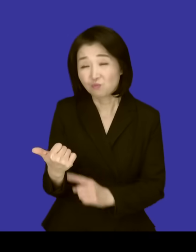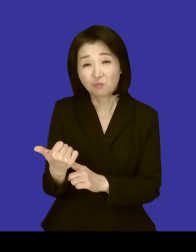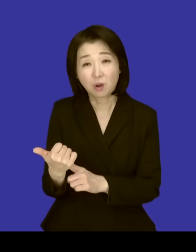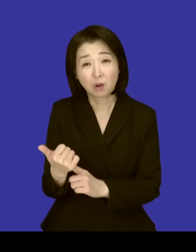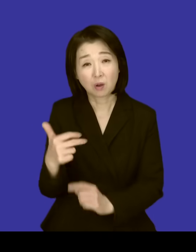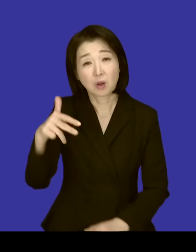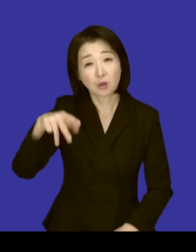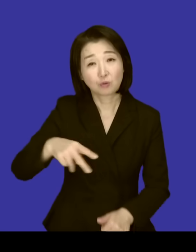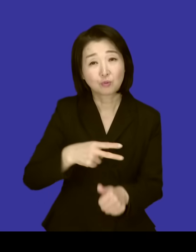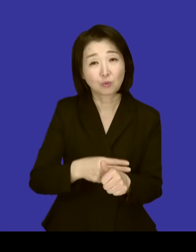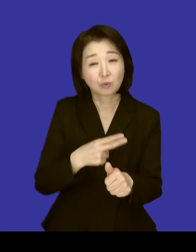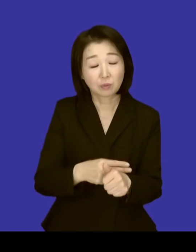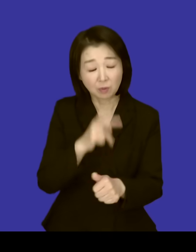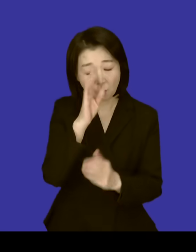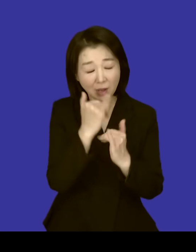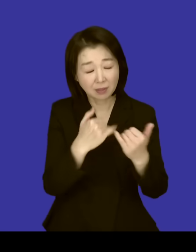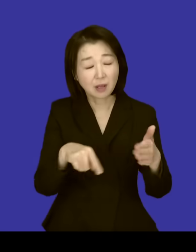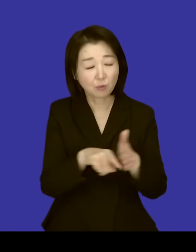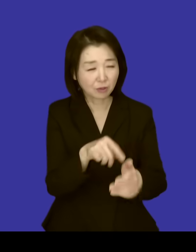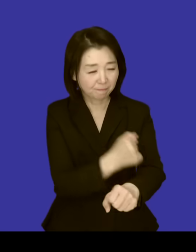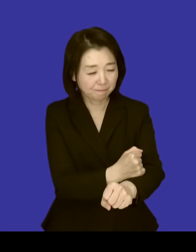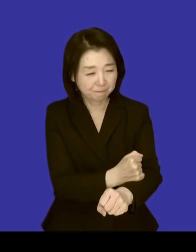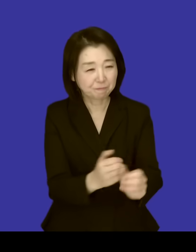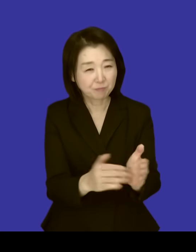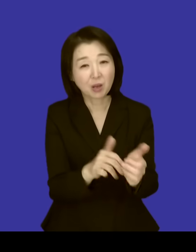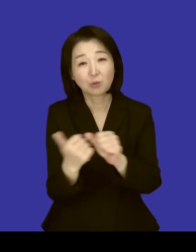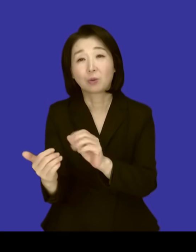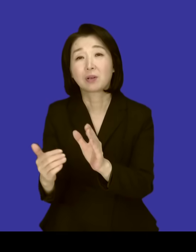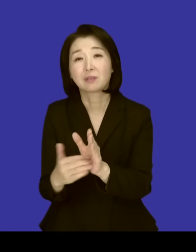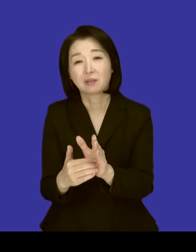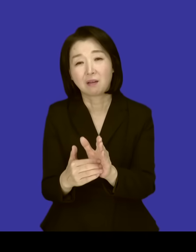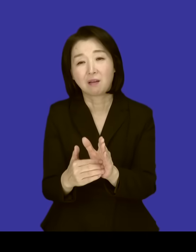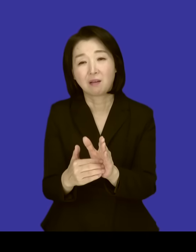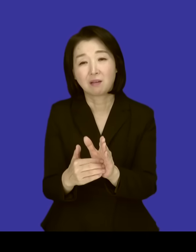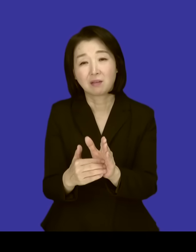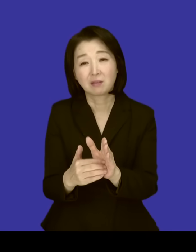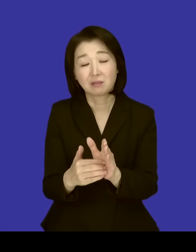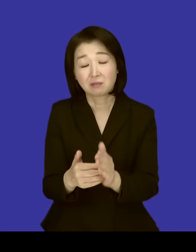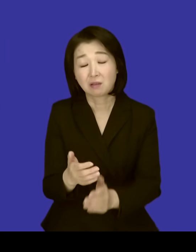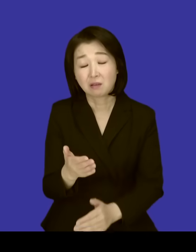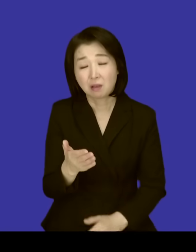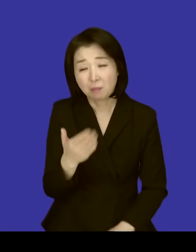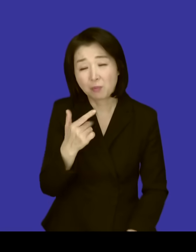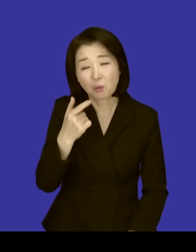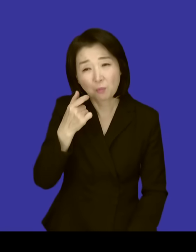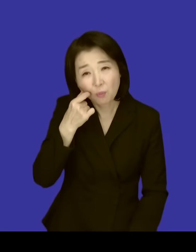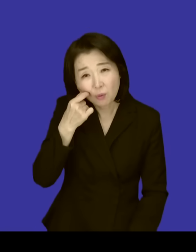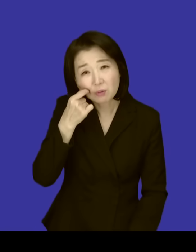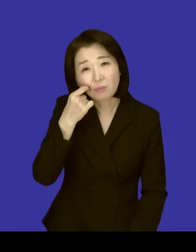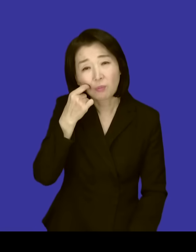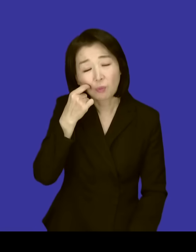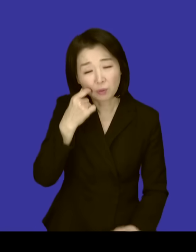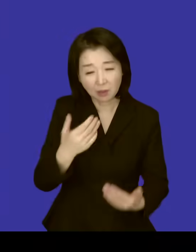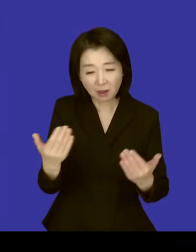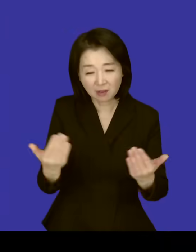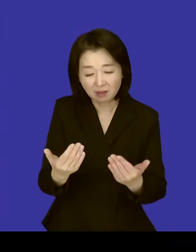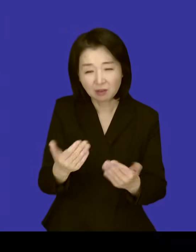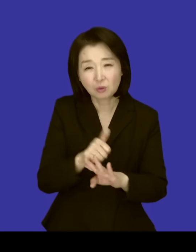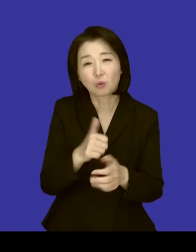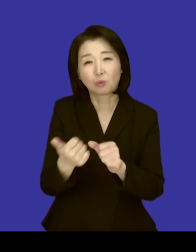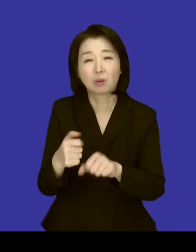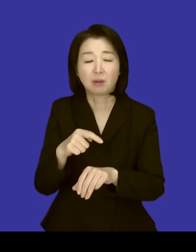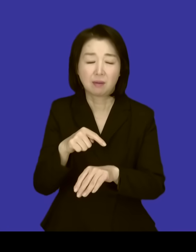참 많은 환자들을 위해서 애쓰시다가 세상을 떠나서 많은 사람들의 참 끼니도 못 챙겨 드시면서 일하셨다고 해서 많은 사람들이 가슴